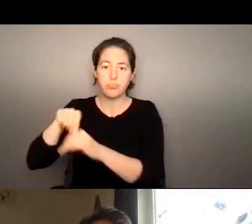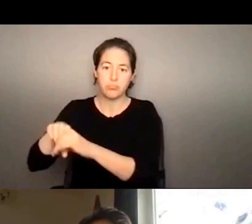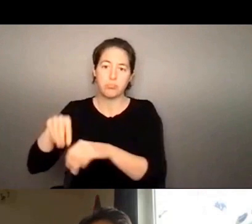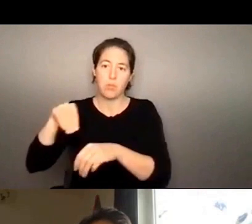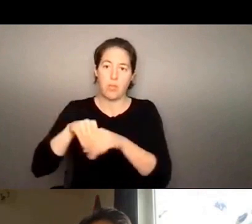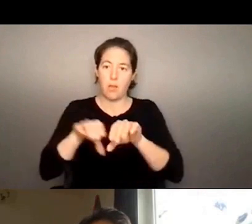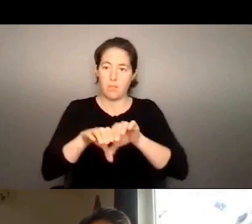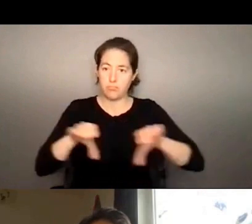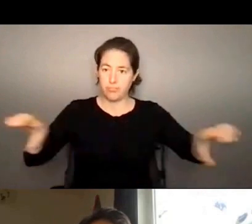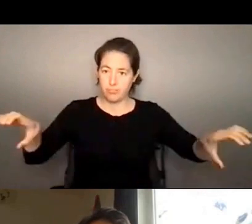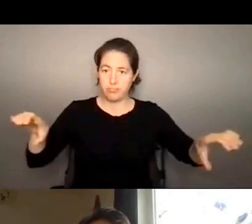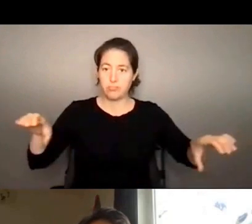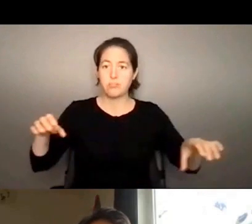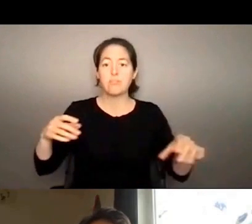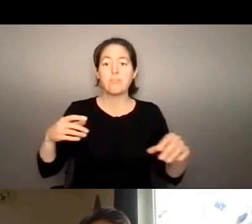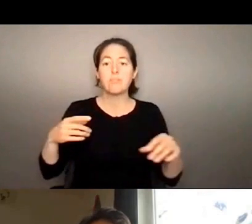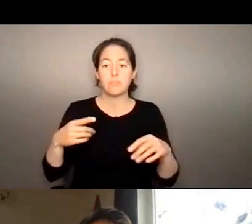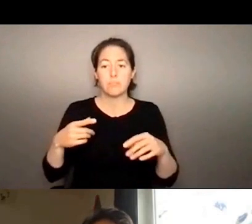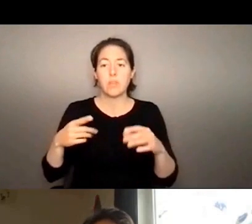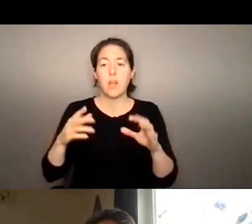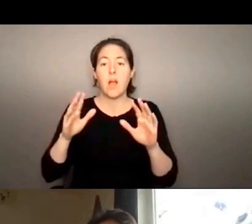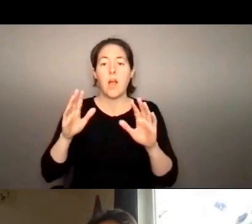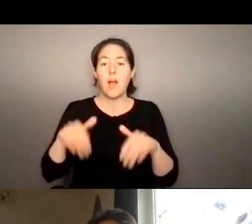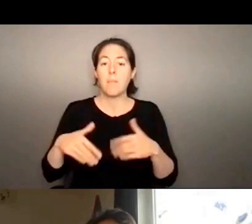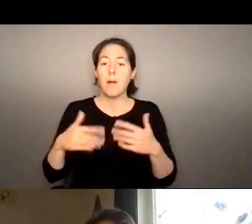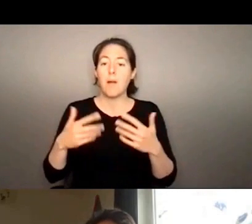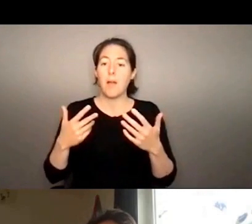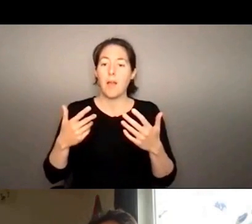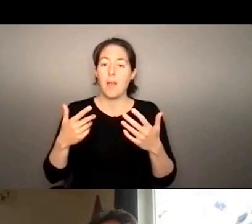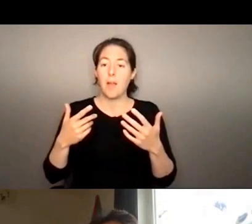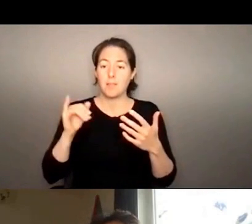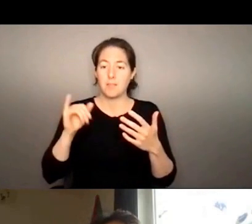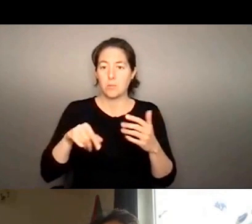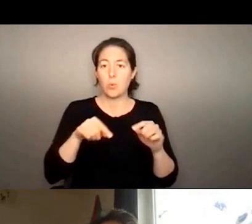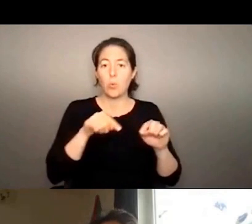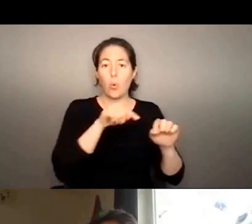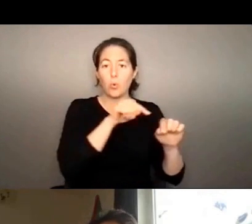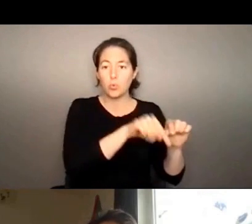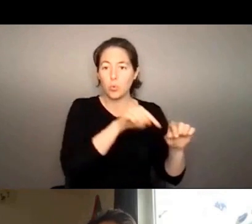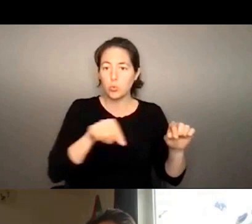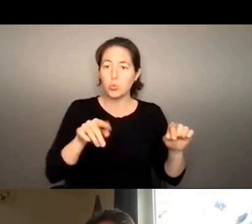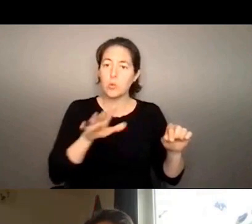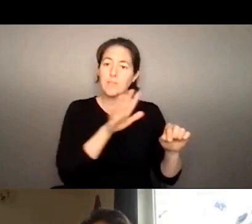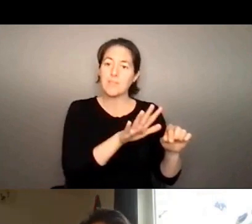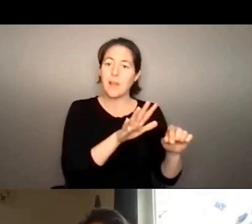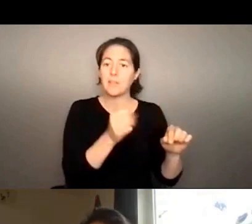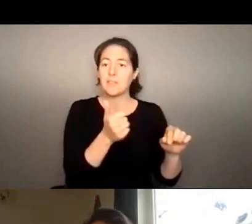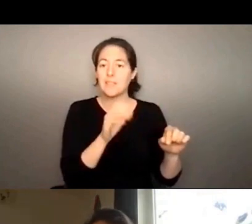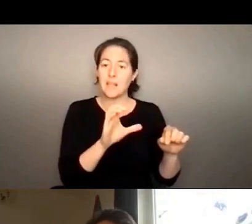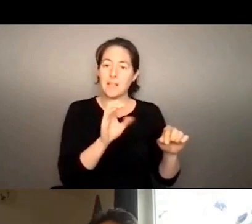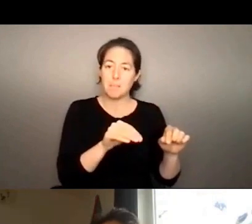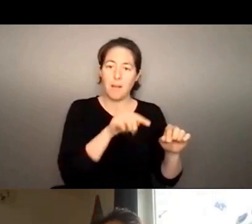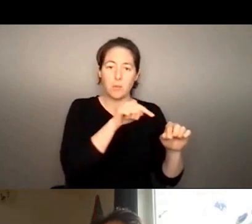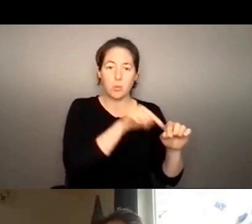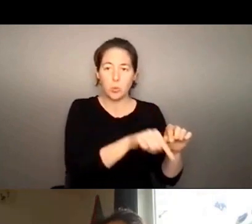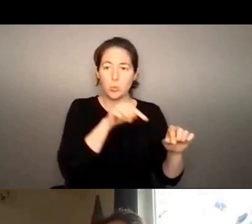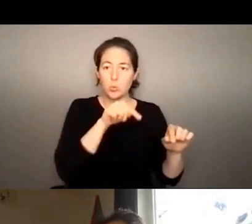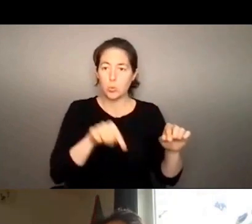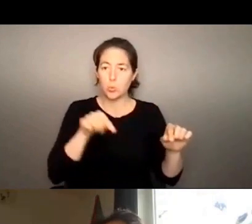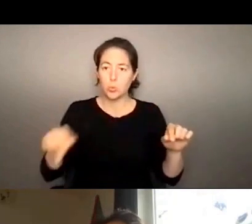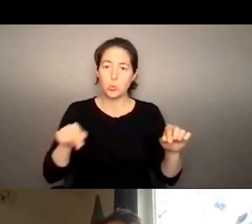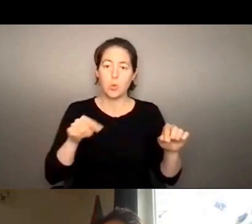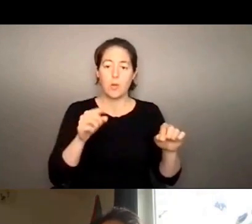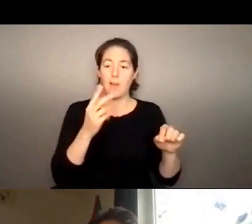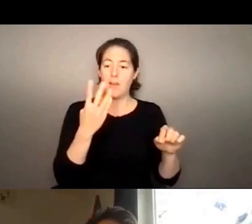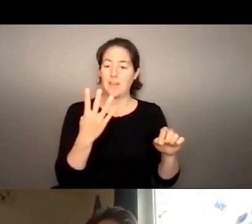Puis, traditionnellement, l'activité, c'était d'aller faire des trous à chaque 5 à 10 cm, faire un trou de 4 cm de